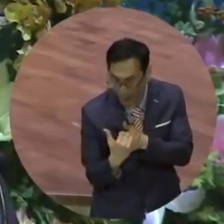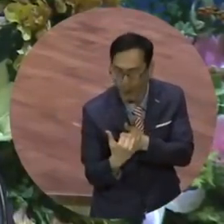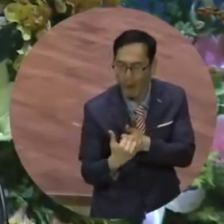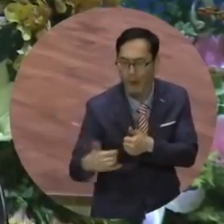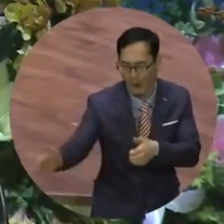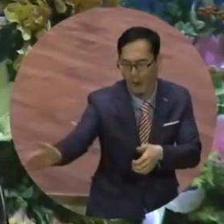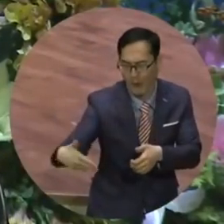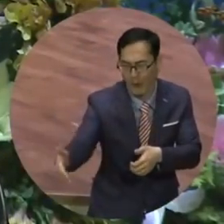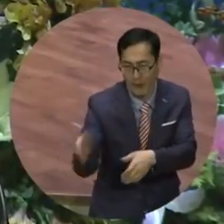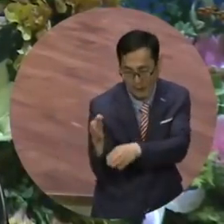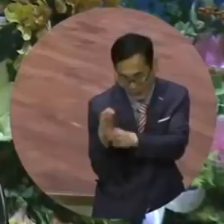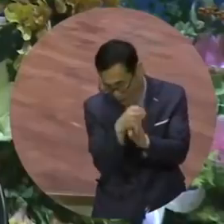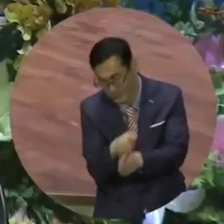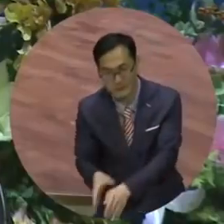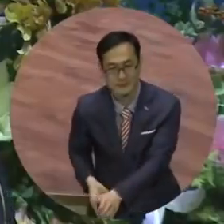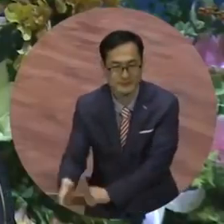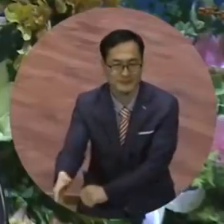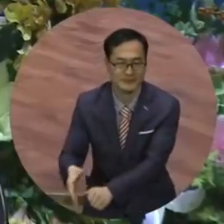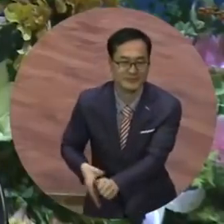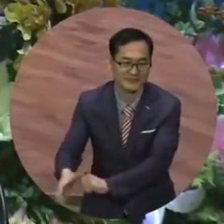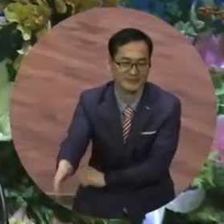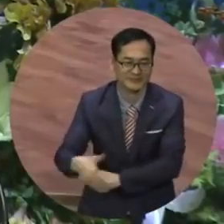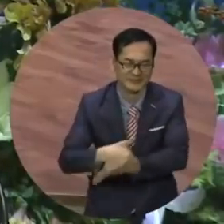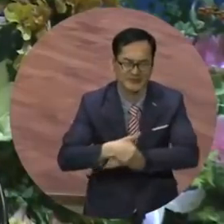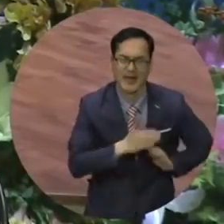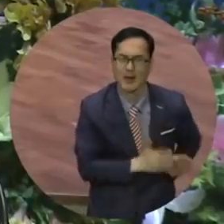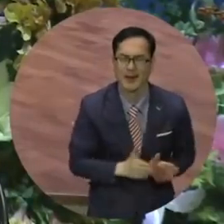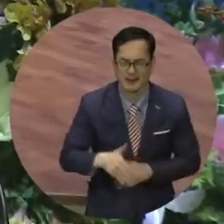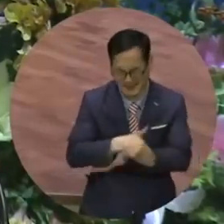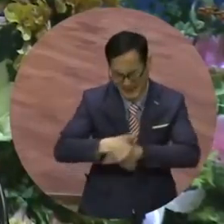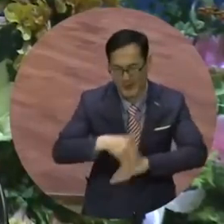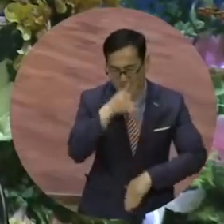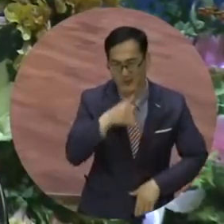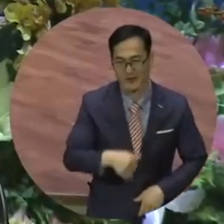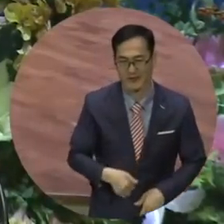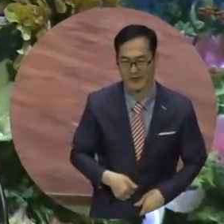처음에는 유익 주는 것 같아요. 광명한 천사처럼